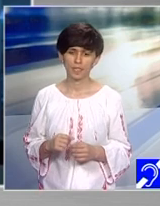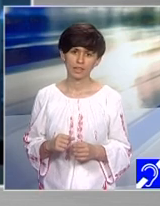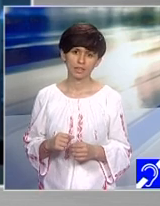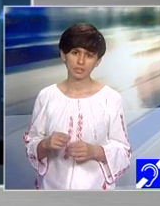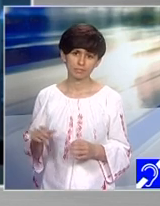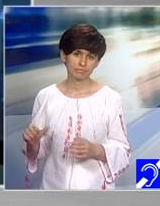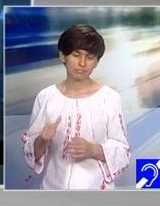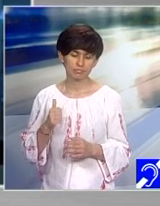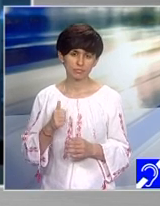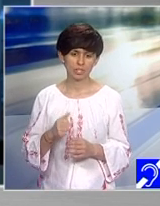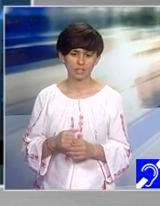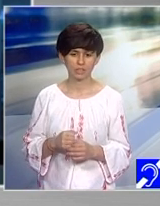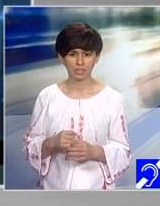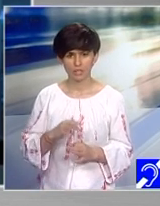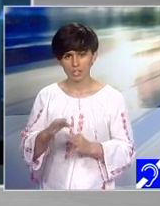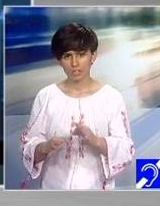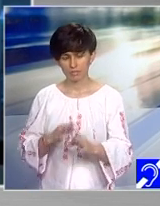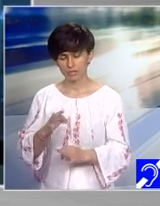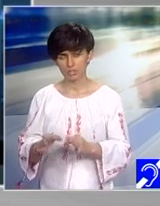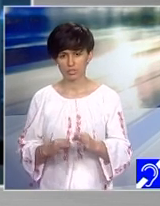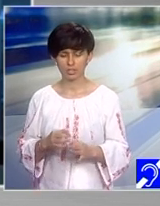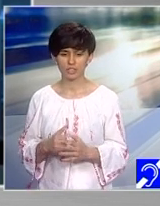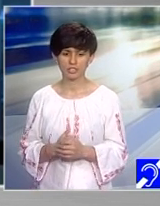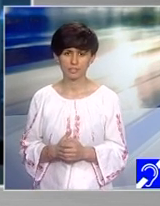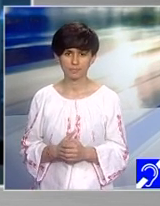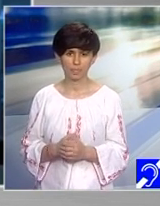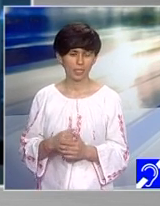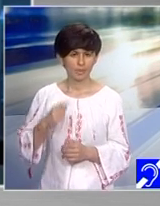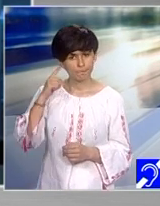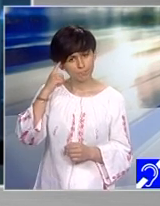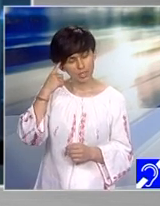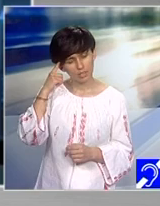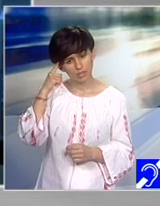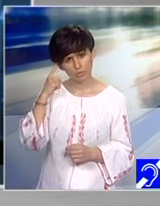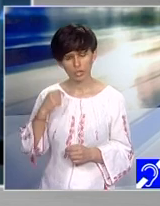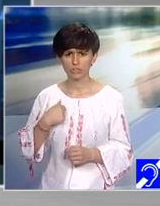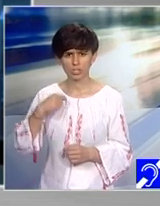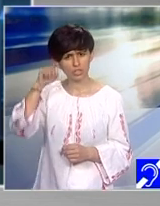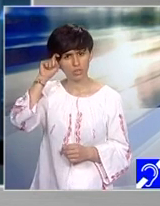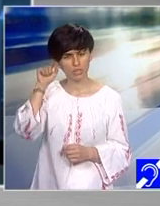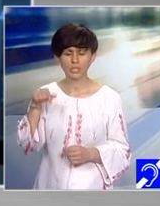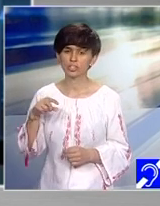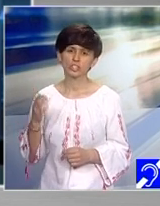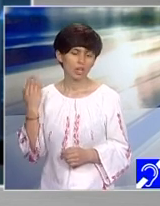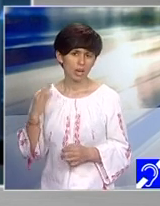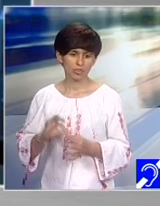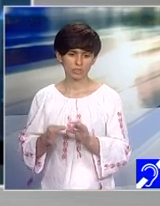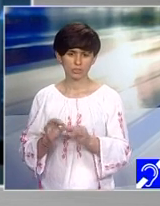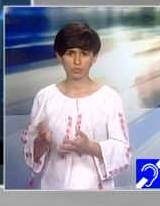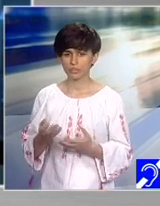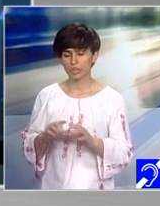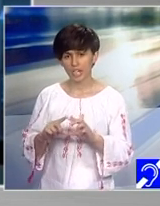obiceiuri și cunoaștere. Cred că asta era cuvântul care